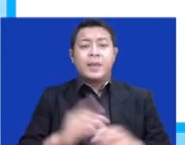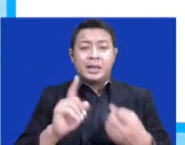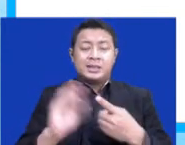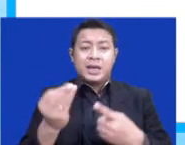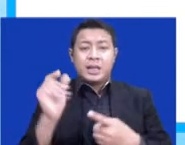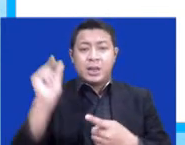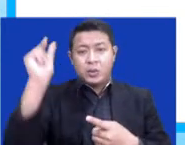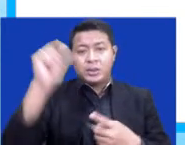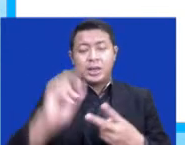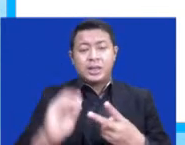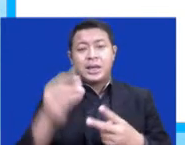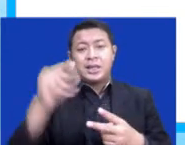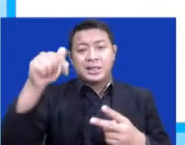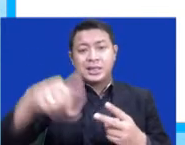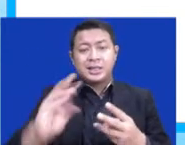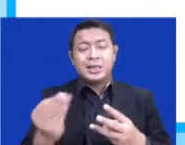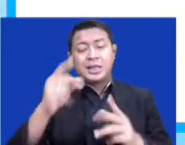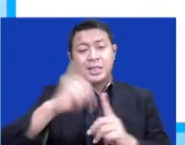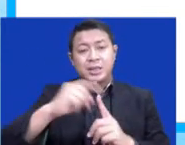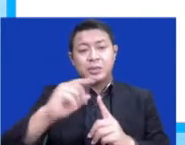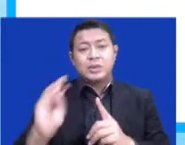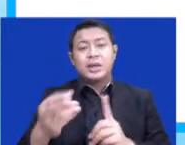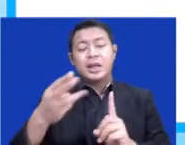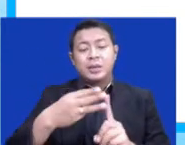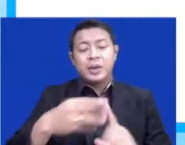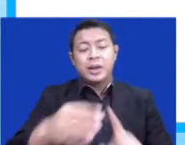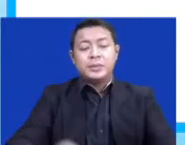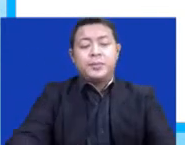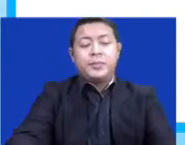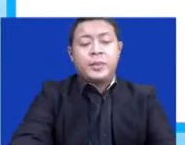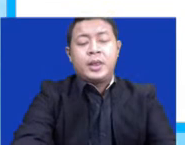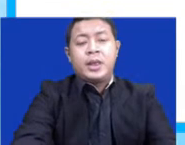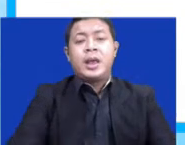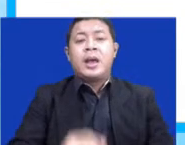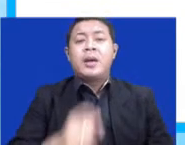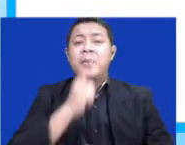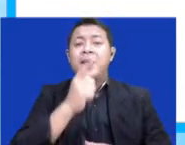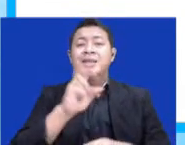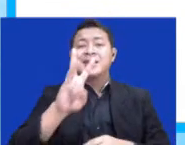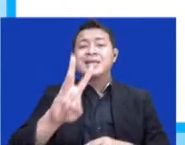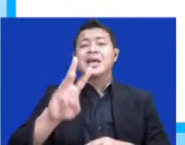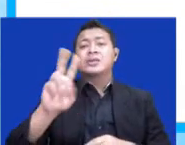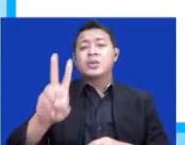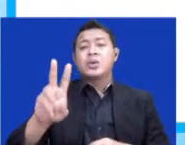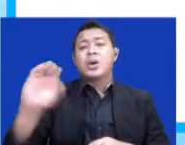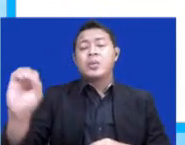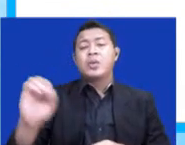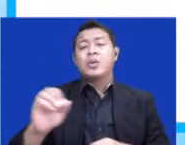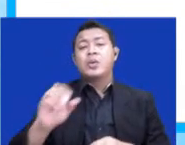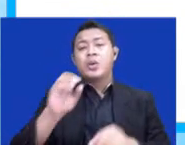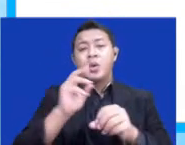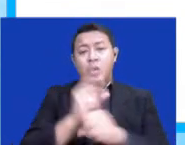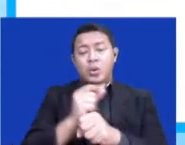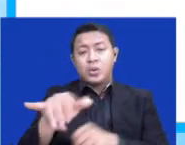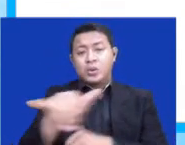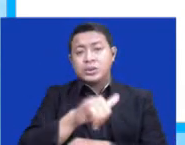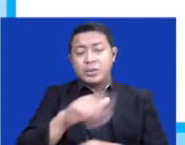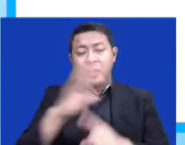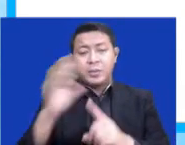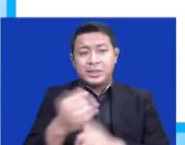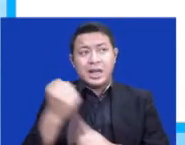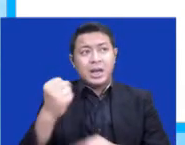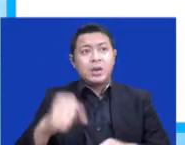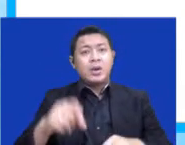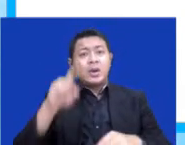Jakarta Selatan, Jakarta Timur, dan Jakarta Barat. Kemudian melatih 320 pendidik sebaya, menjangkau 1.000